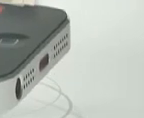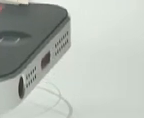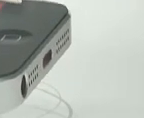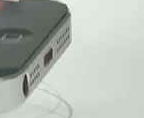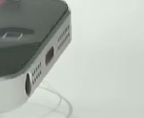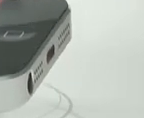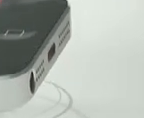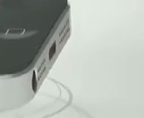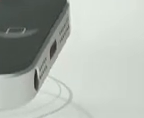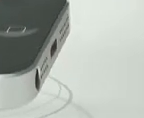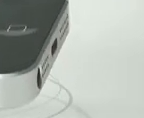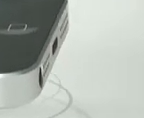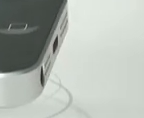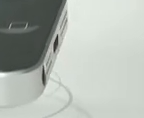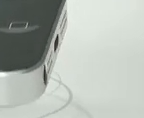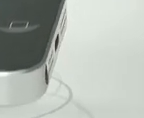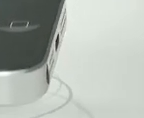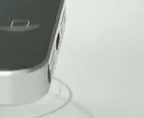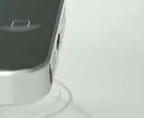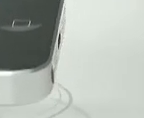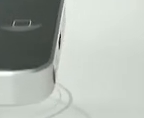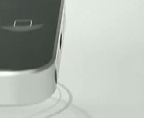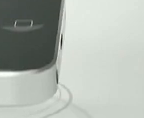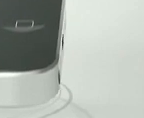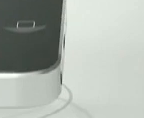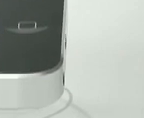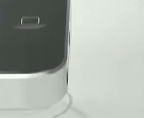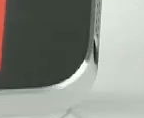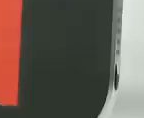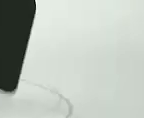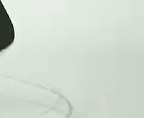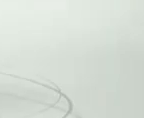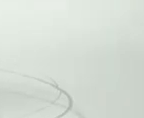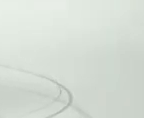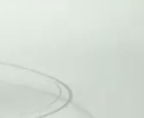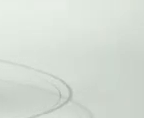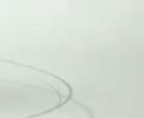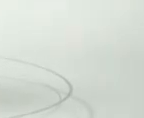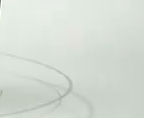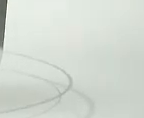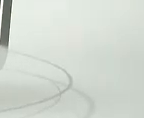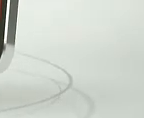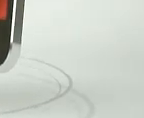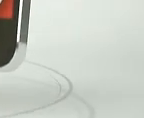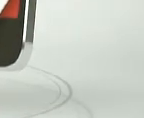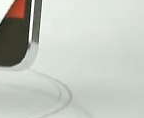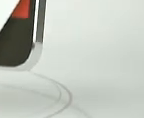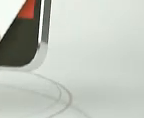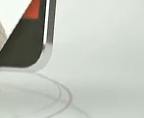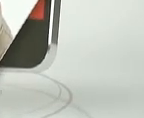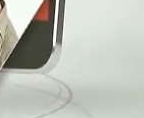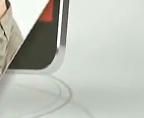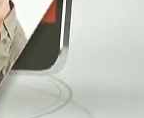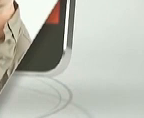999 polis menghubungkan seluruh rakyat Malaysia kepada pihak polis save me 999 Def untuk